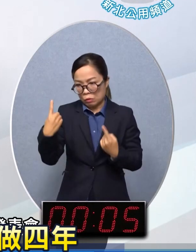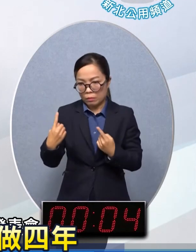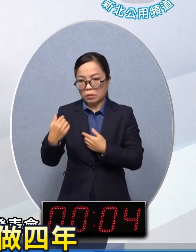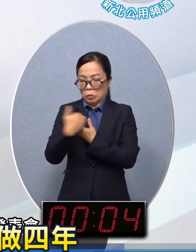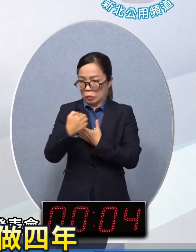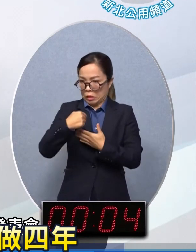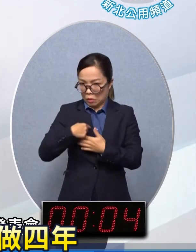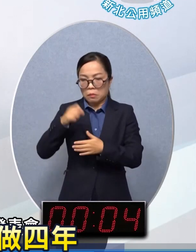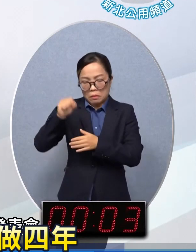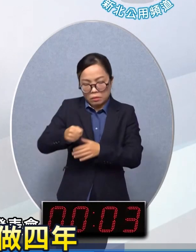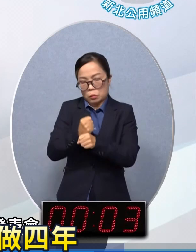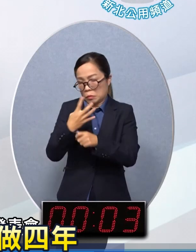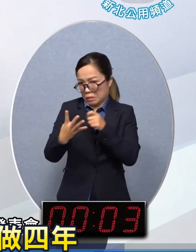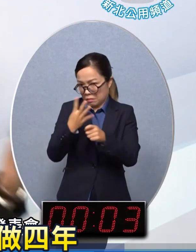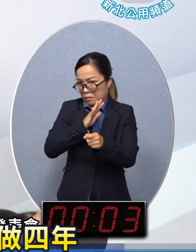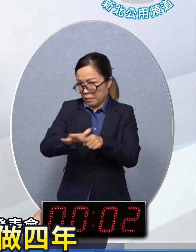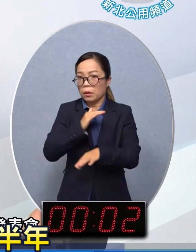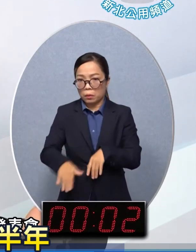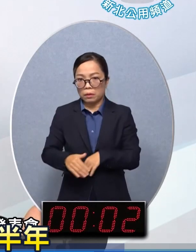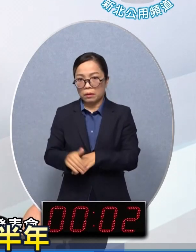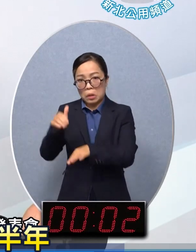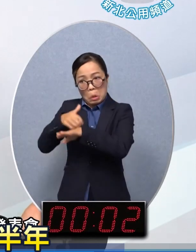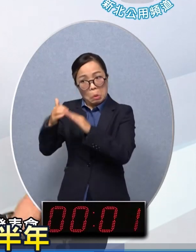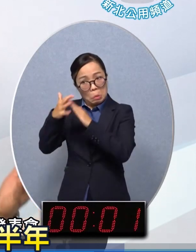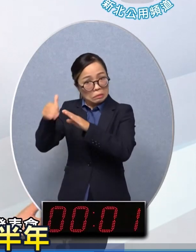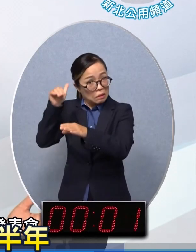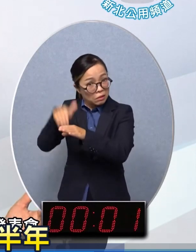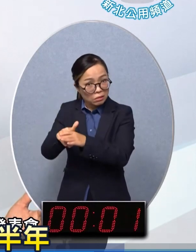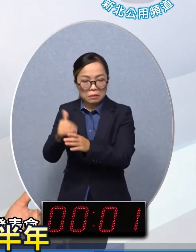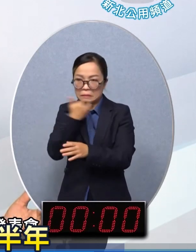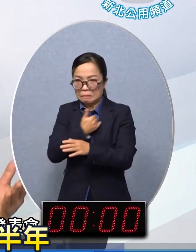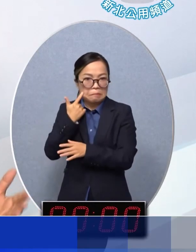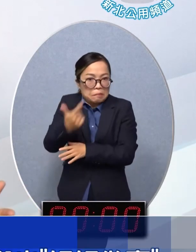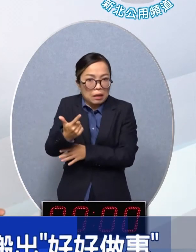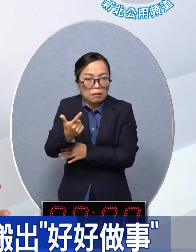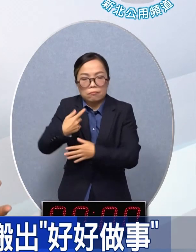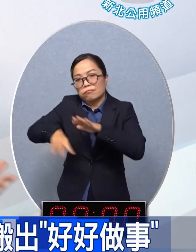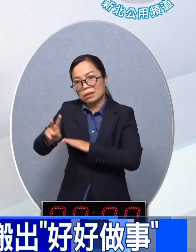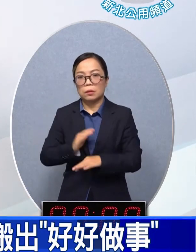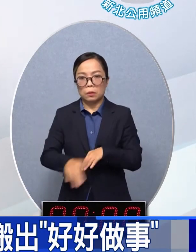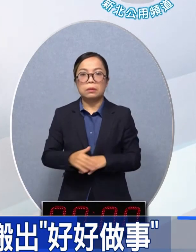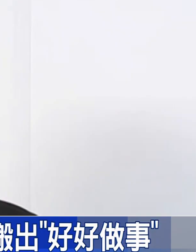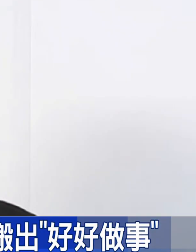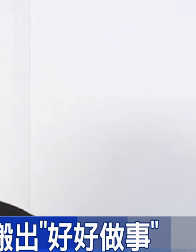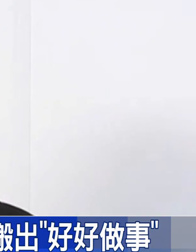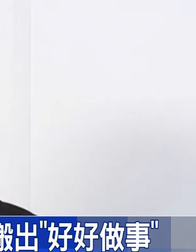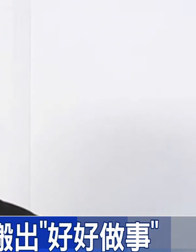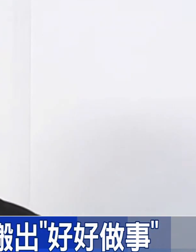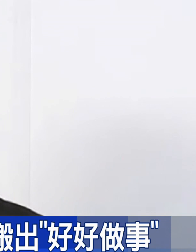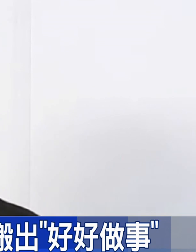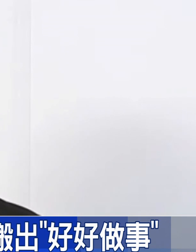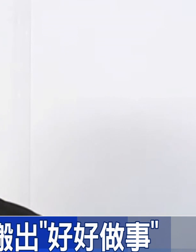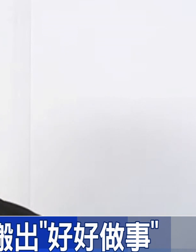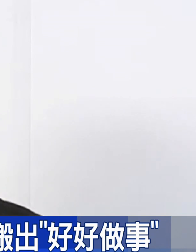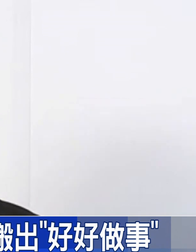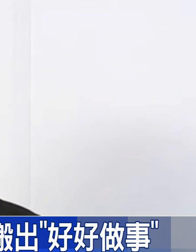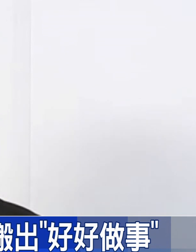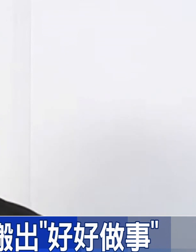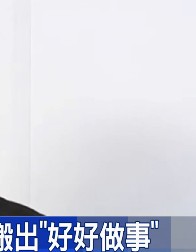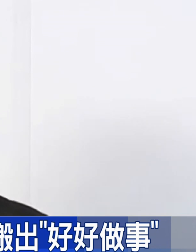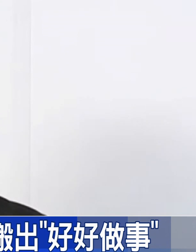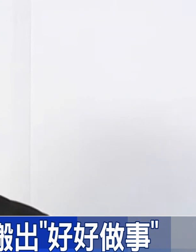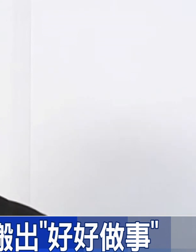龙承诺做4年，选择侯友宜他半年。 暖身后格局放大到两岸议题，林佳龙先开火喊话侯市